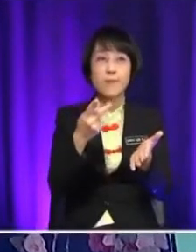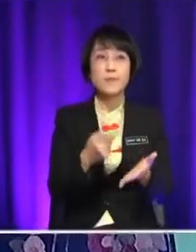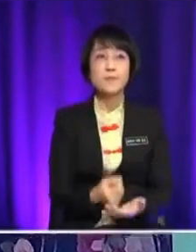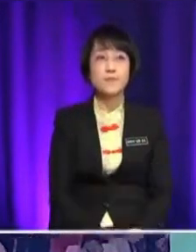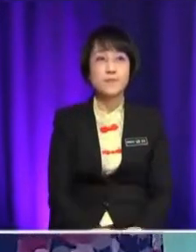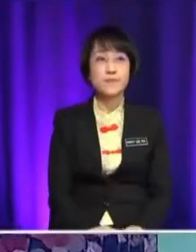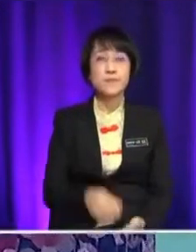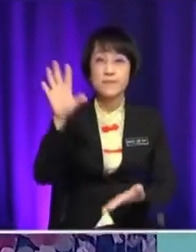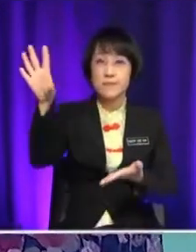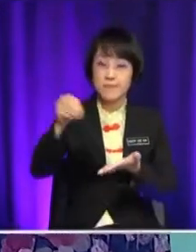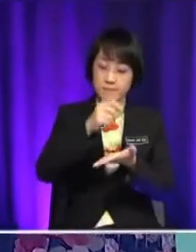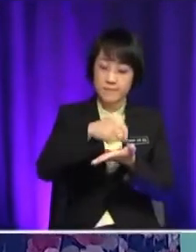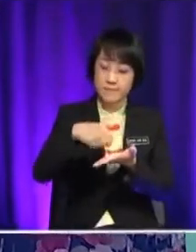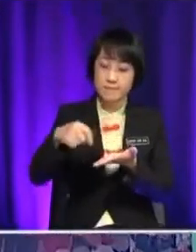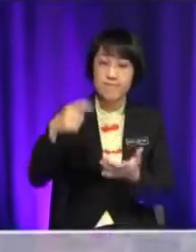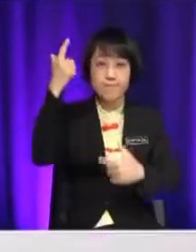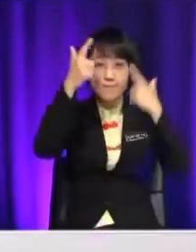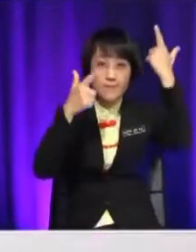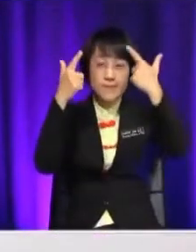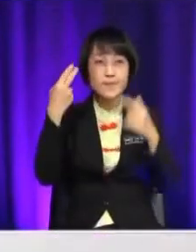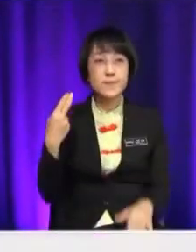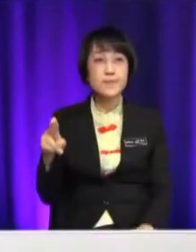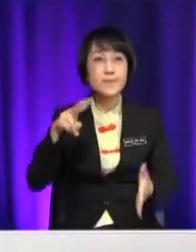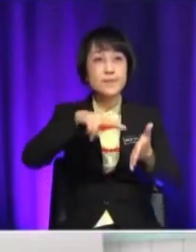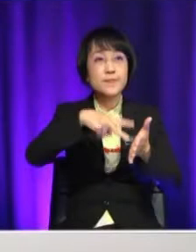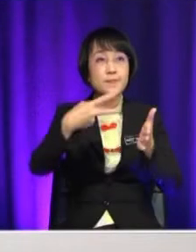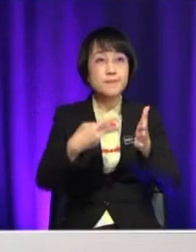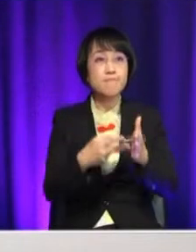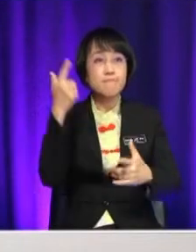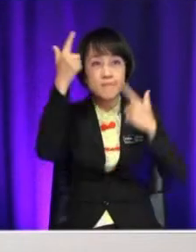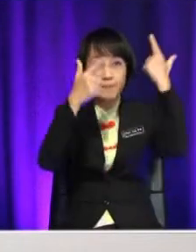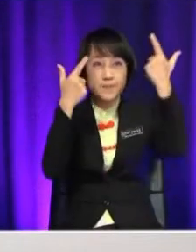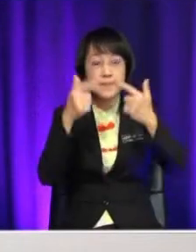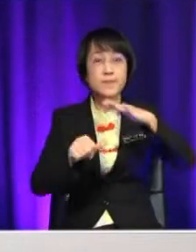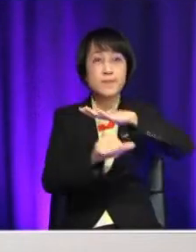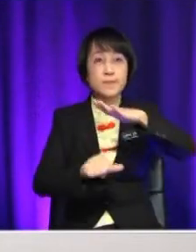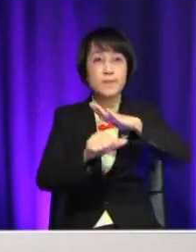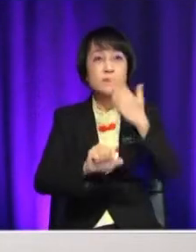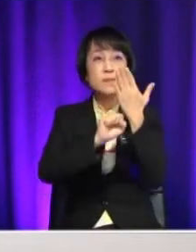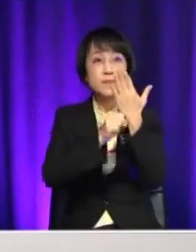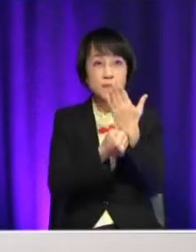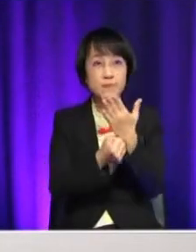ya, ambil nota ni ya. Pelancong hijau ni ialah pelancongan yang berasaskan sumber